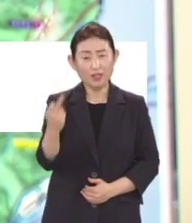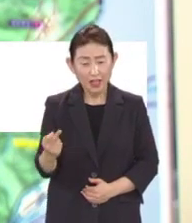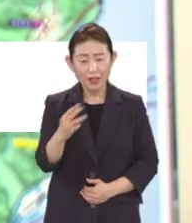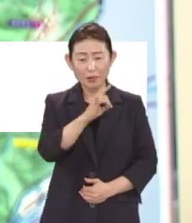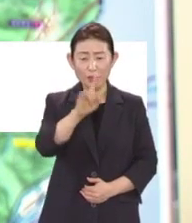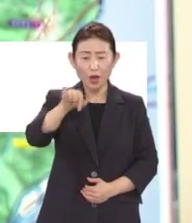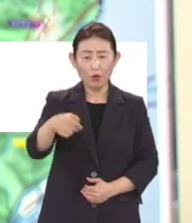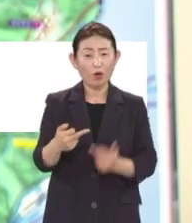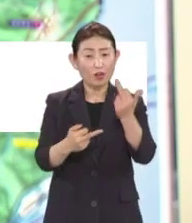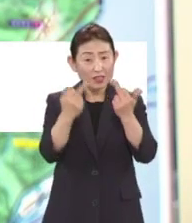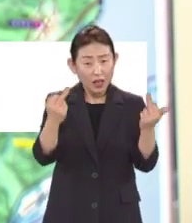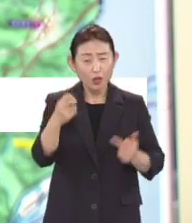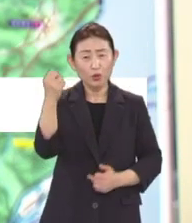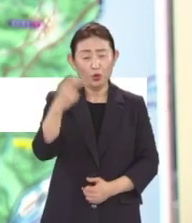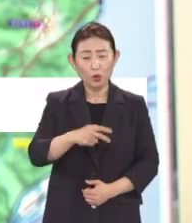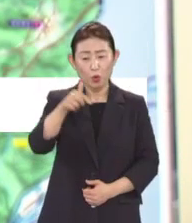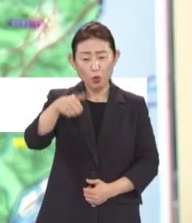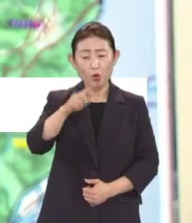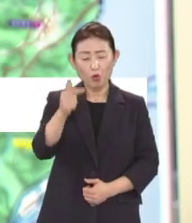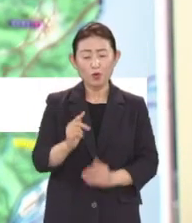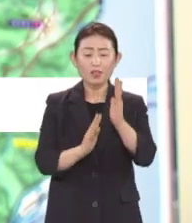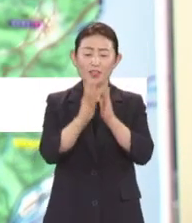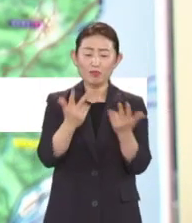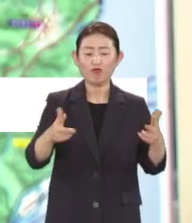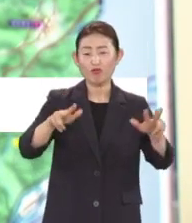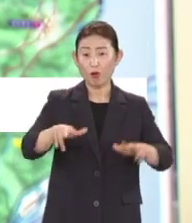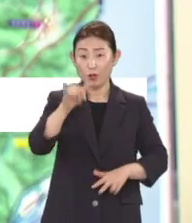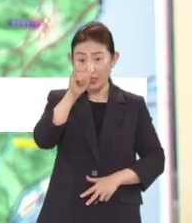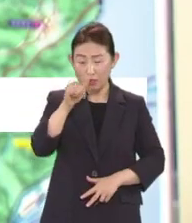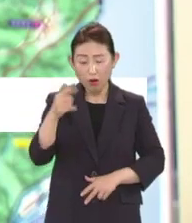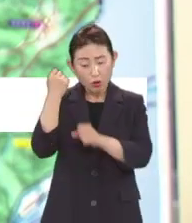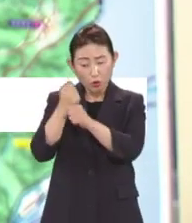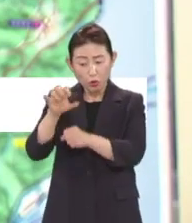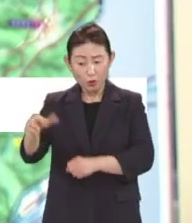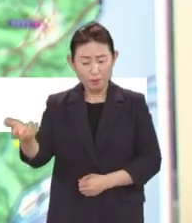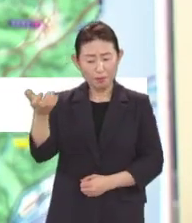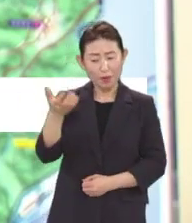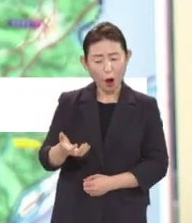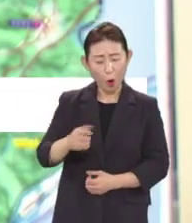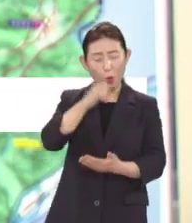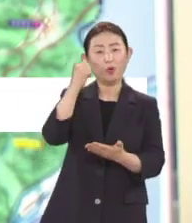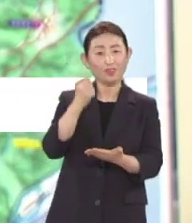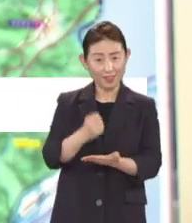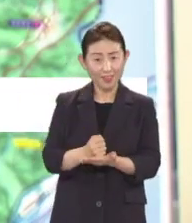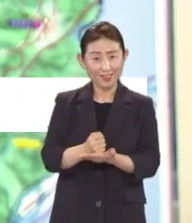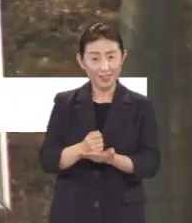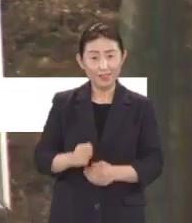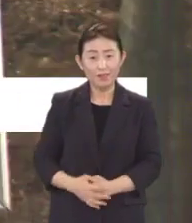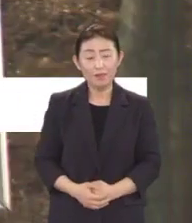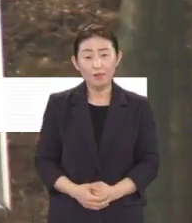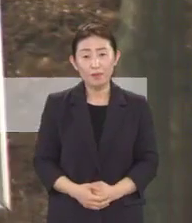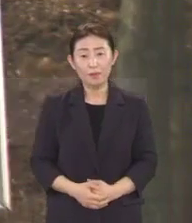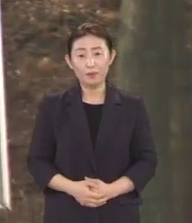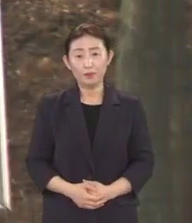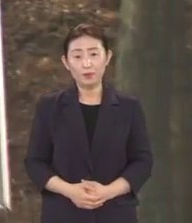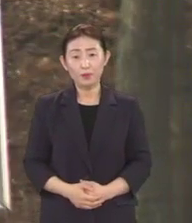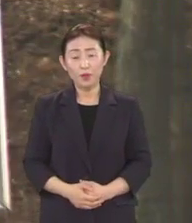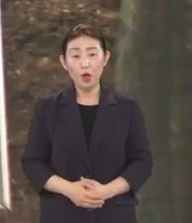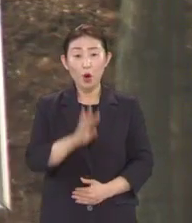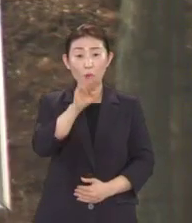고운 식물이 위치해 있기 때문에 저는 산림자원연구소는 가장 최적합지가 청양이 아닌가. 이와